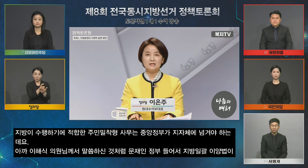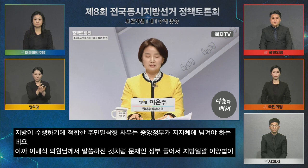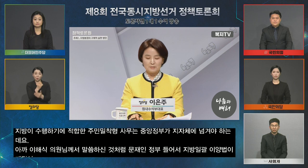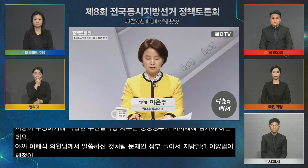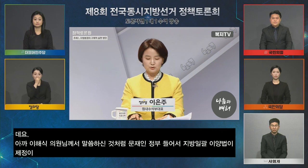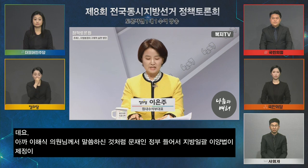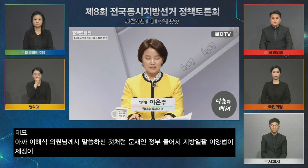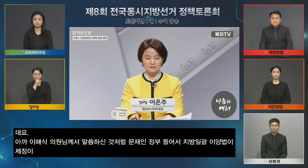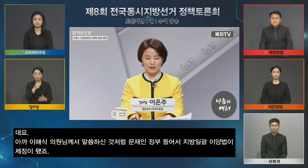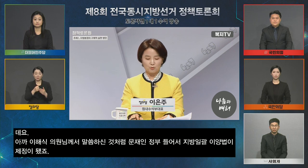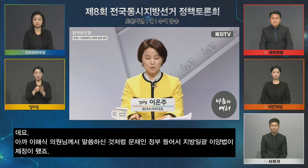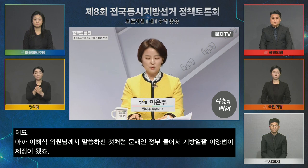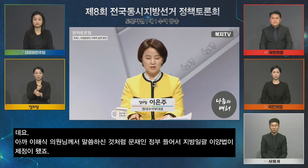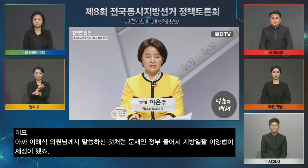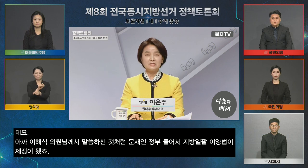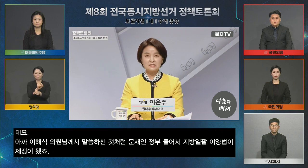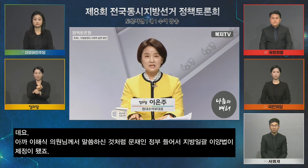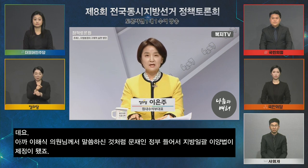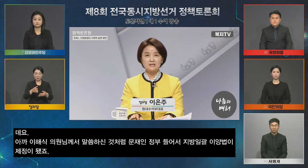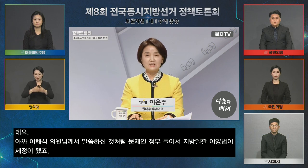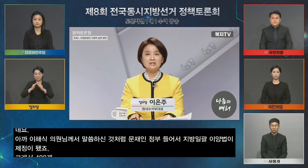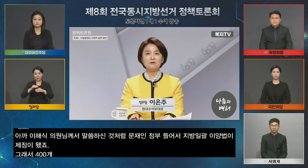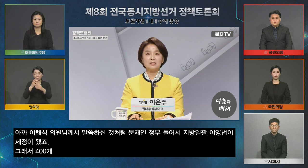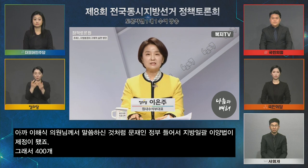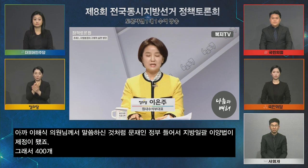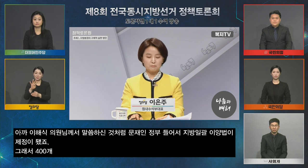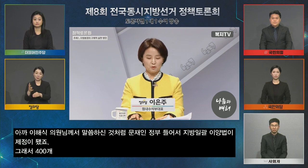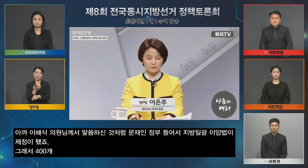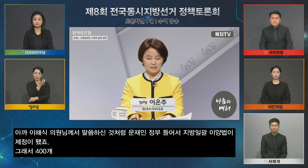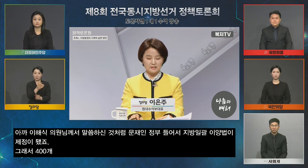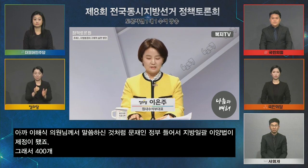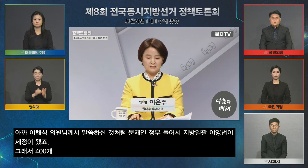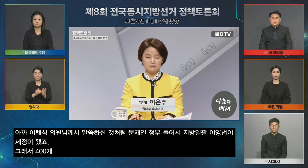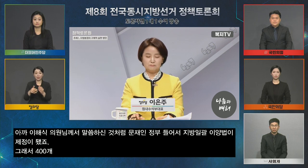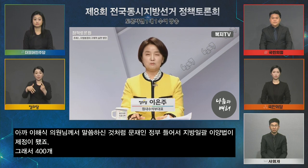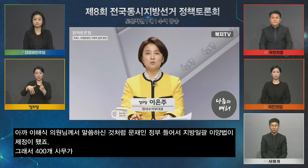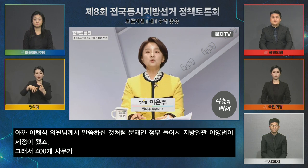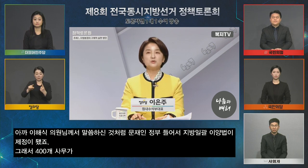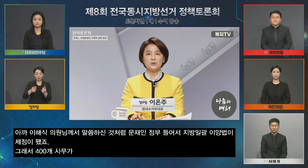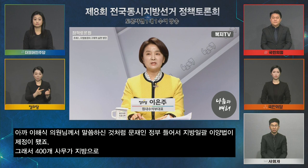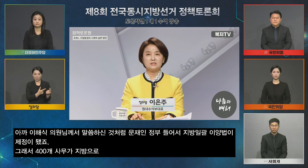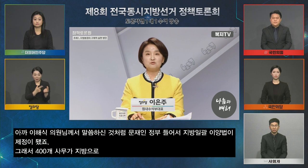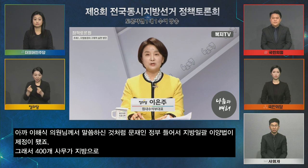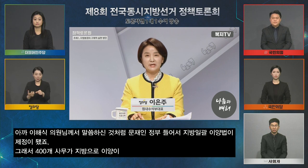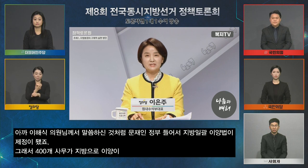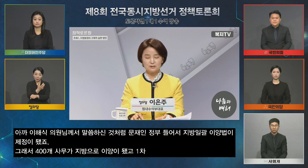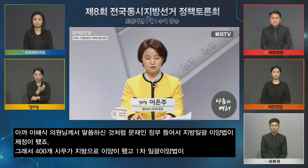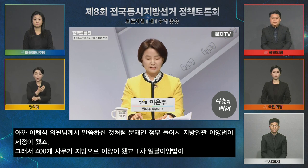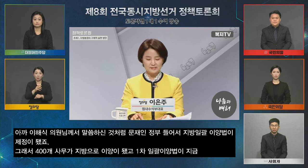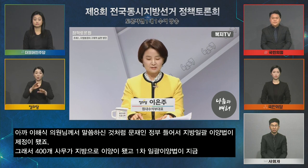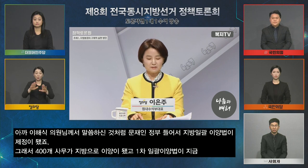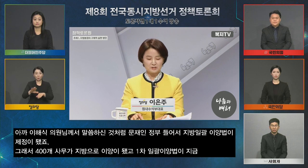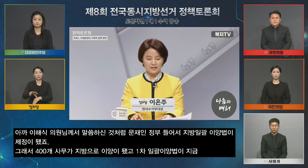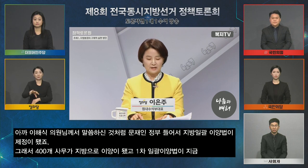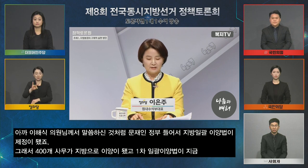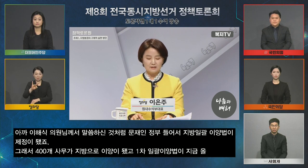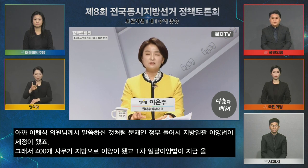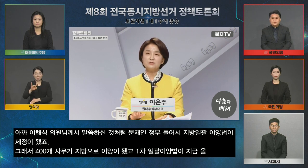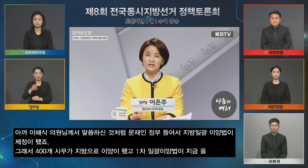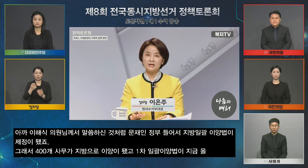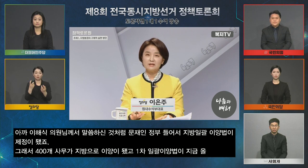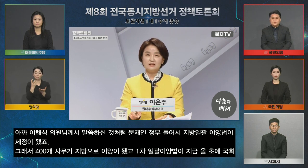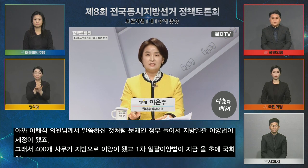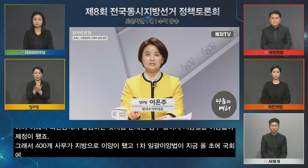사무가 지방으로 이양이 됐고 2차 일괄이양법이 지금 올 초에 국회에 제출된 상태입니다.